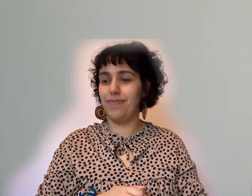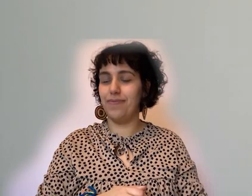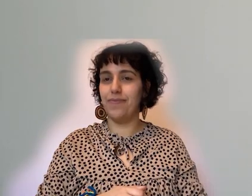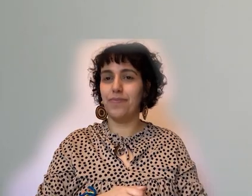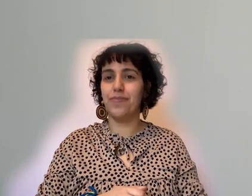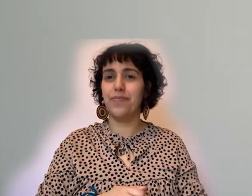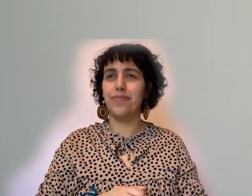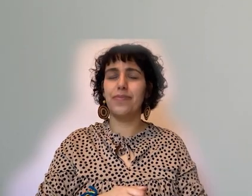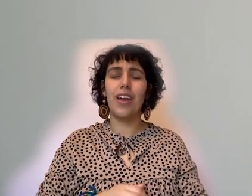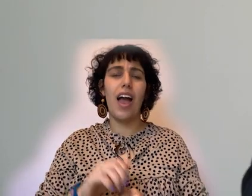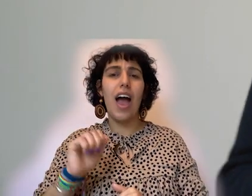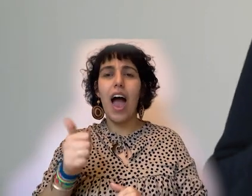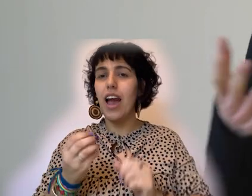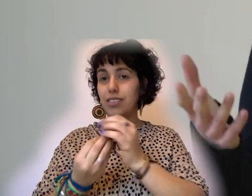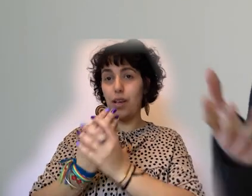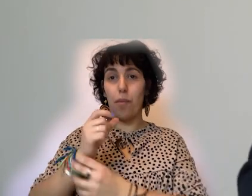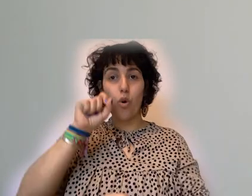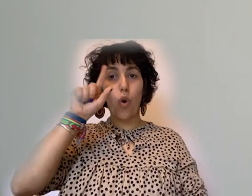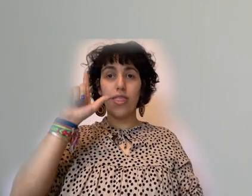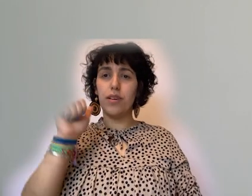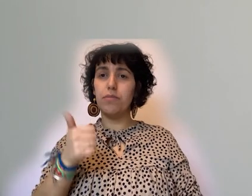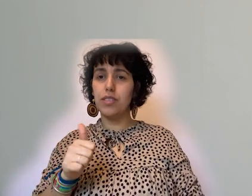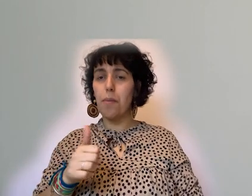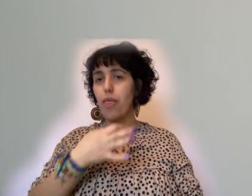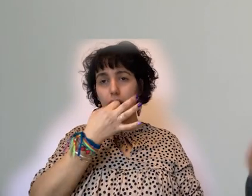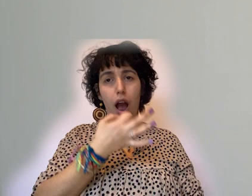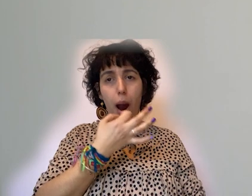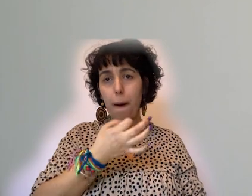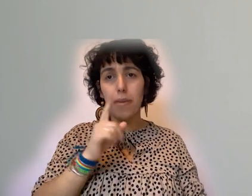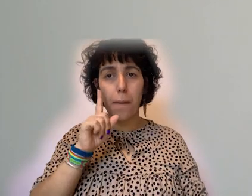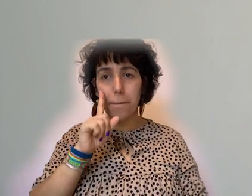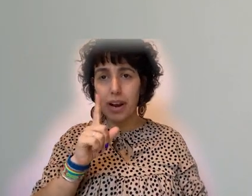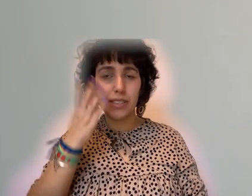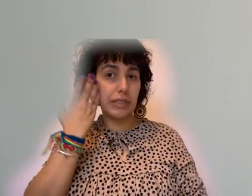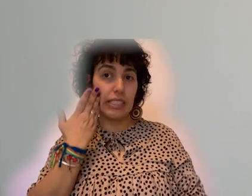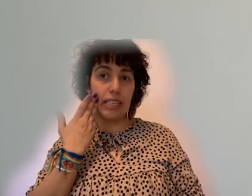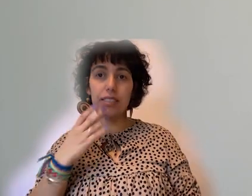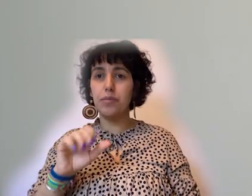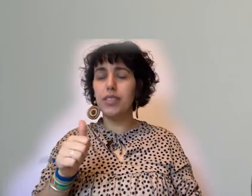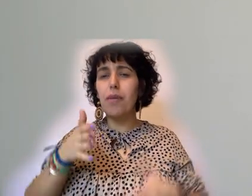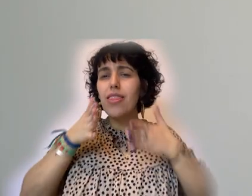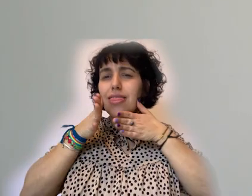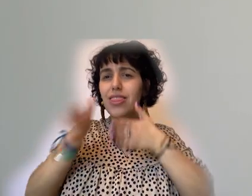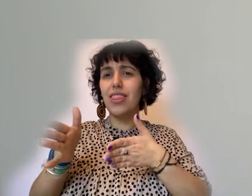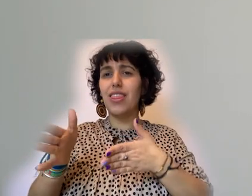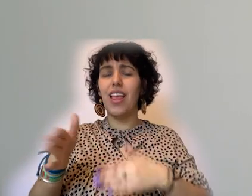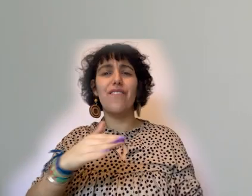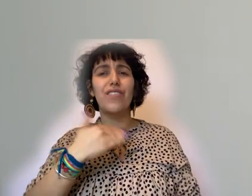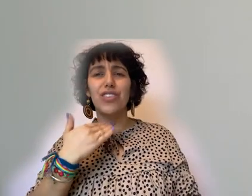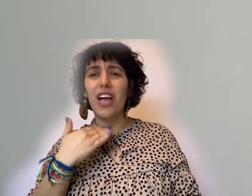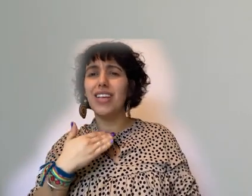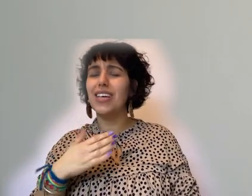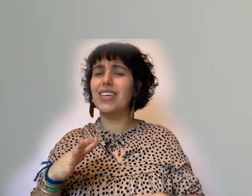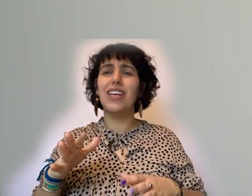Sabah işte uyandığımızda Haberlere baktığımızda nefret cinayetleri ile nefret saldırılarıyla türlü tacizler